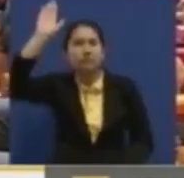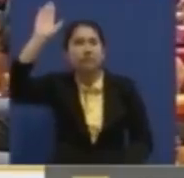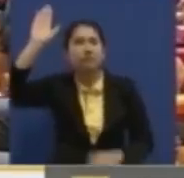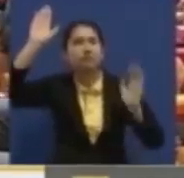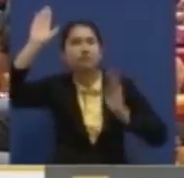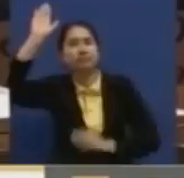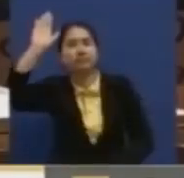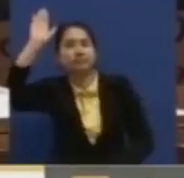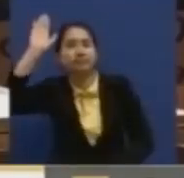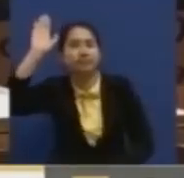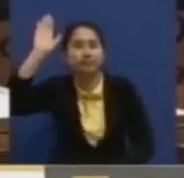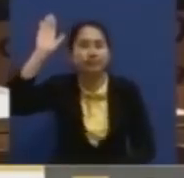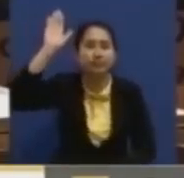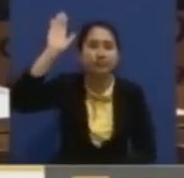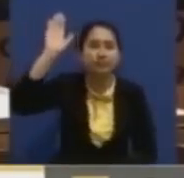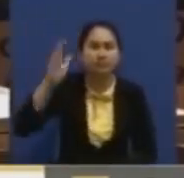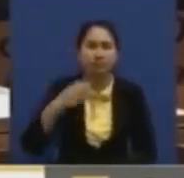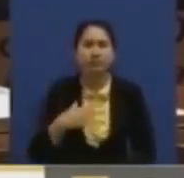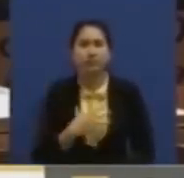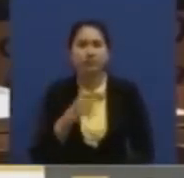านท่านประธานคะ